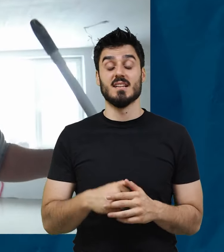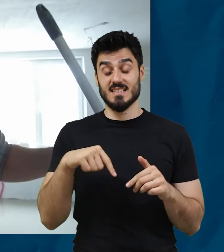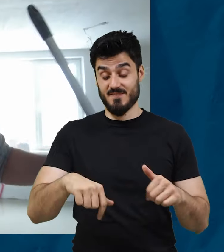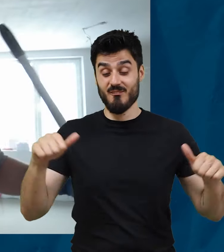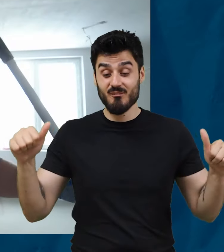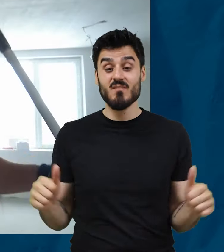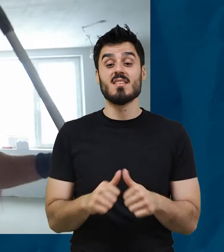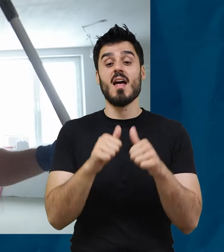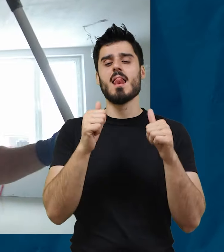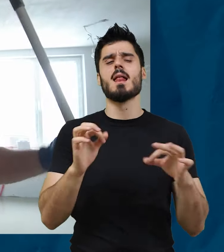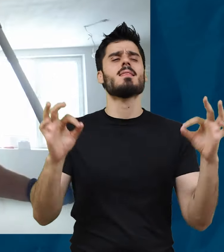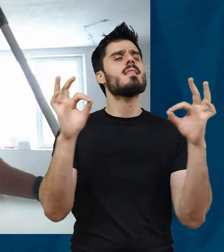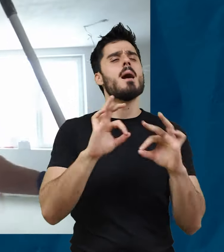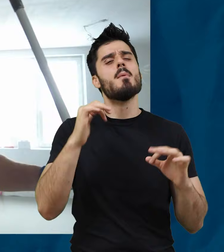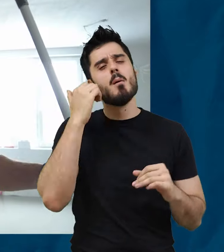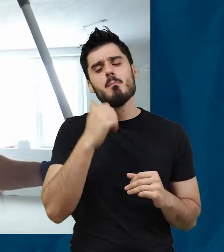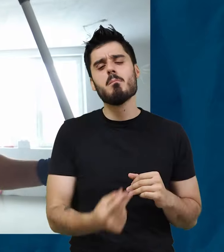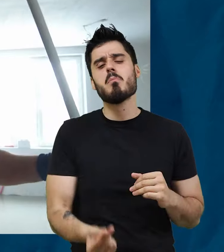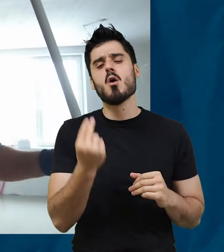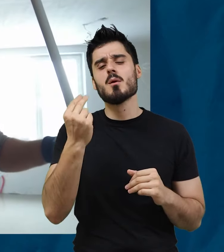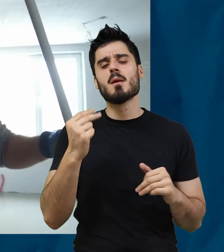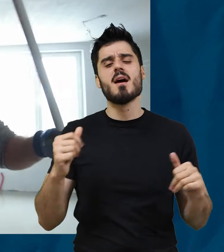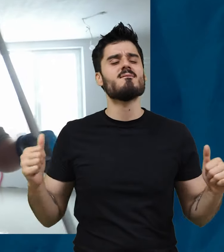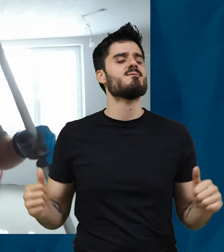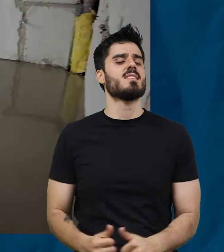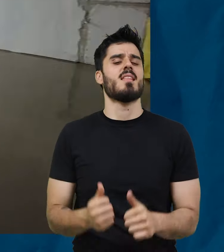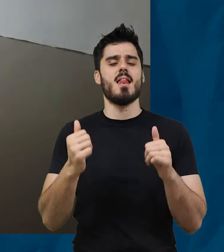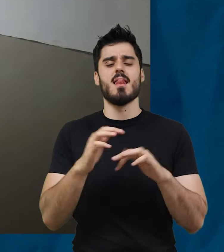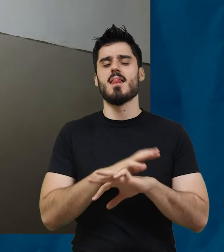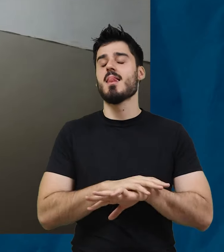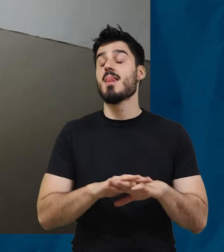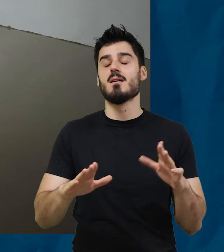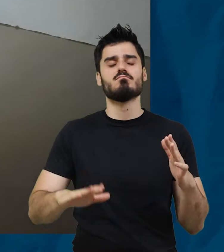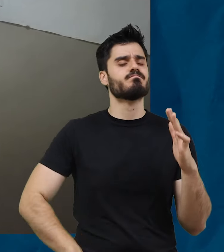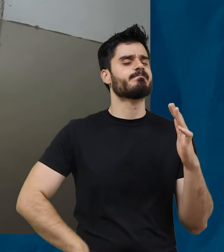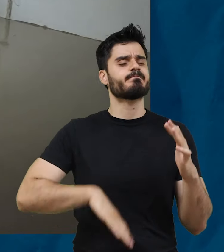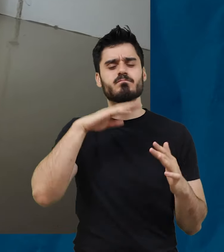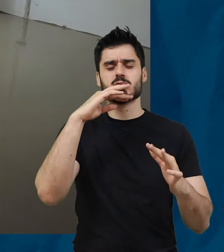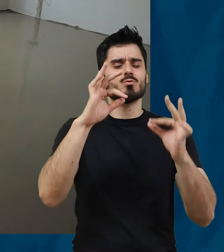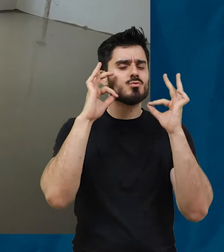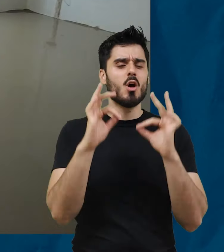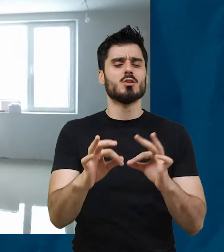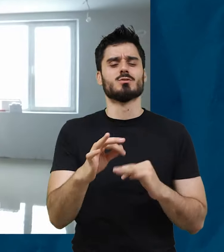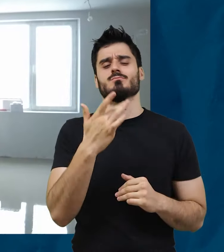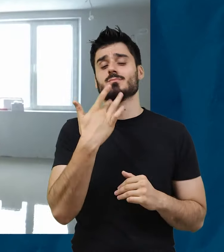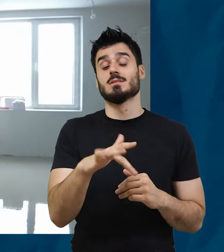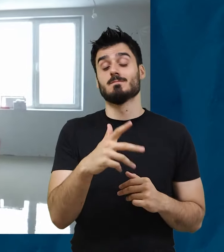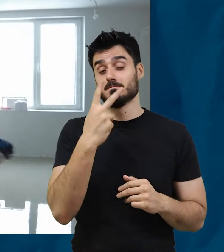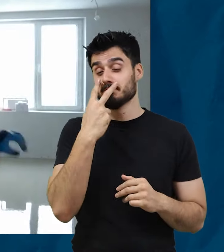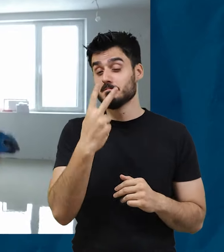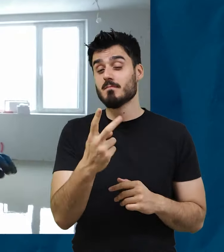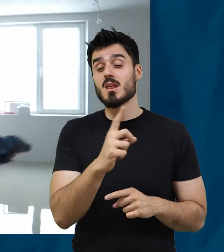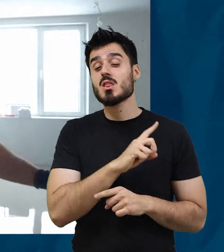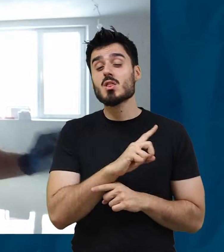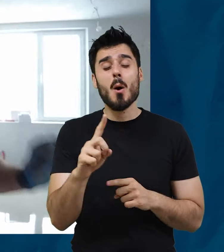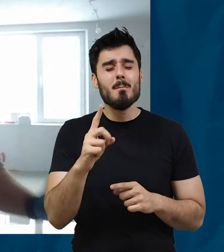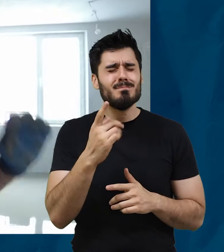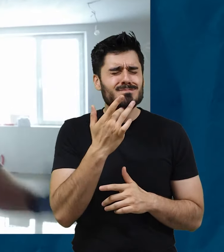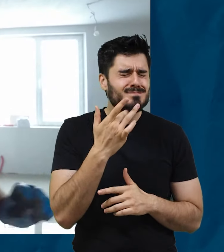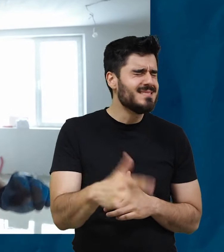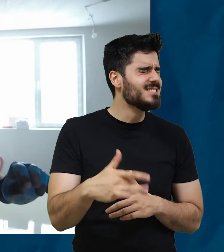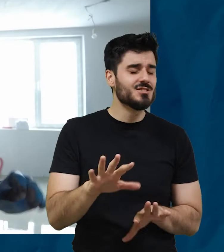За финал ще кажа, че няма нищо по-хубаво от финала при саморазливката. Това означава, че всичко ни е стигнало, всичко е точно, а нещата изглеждат като